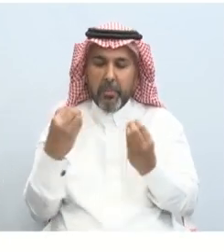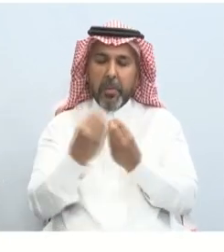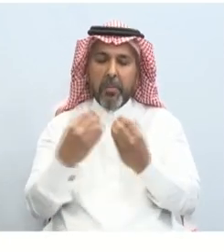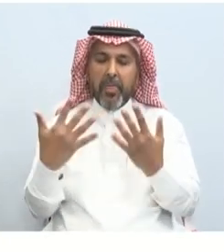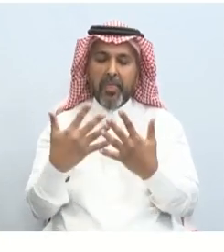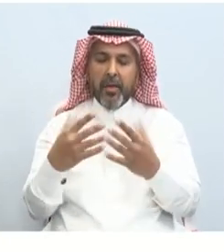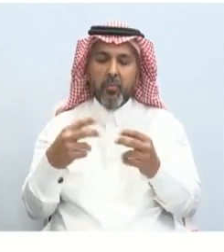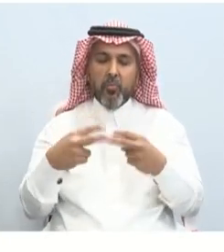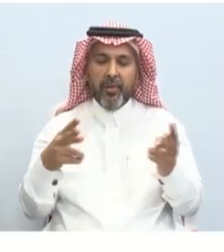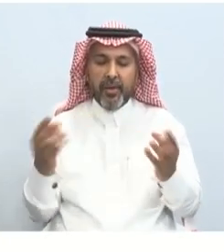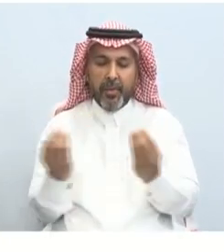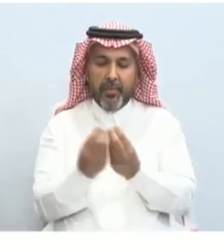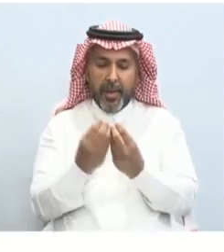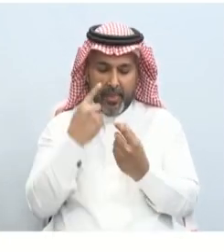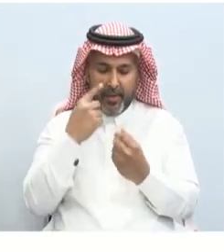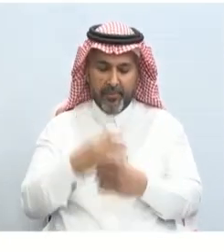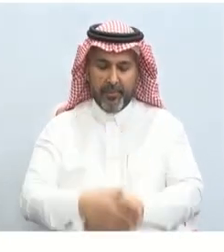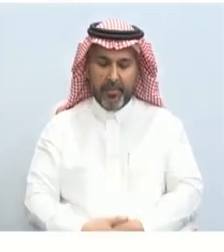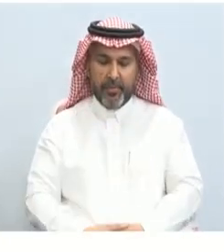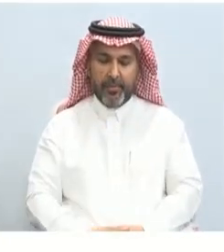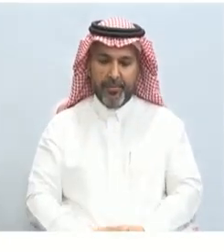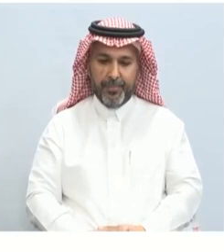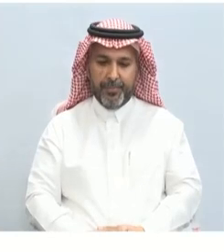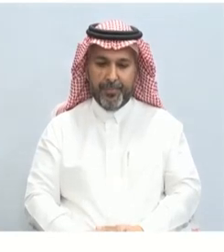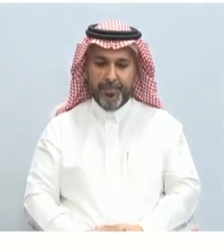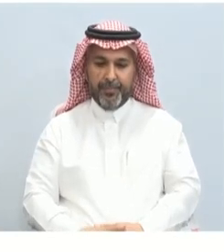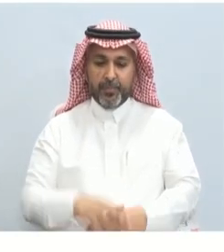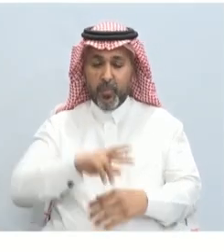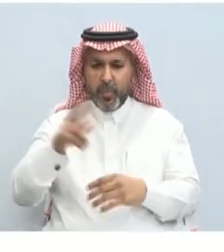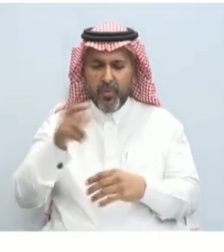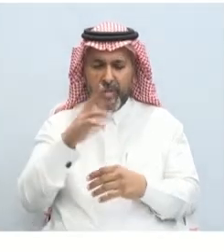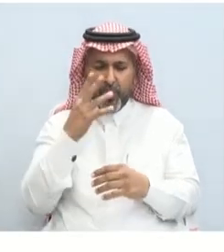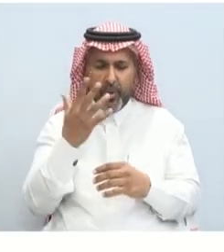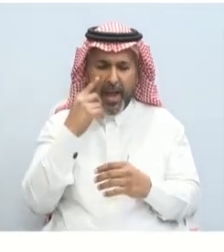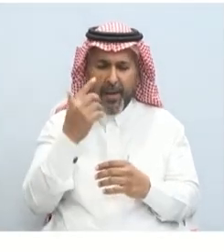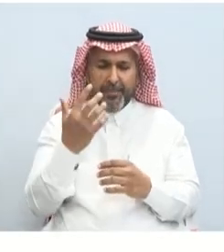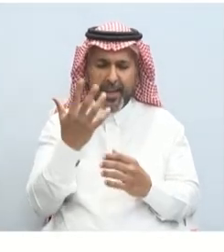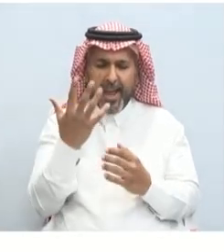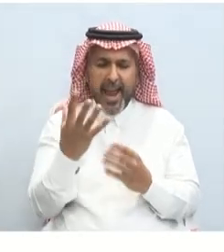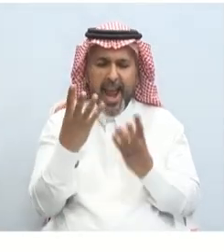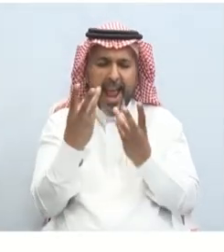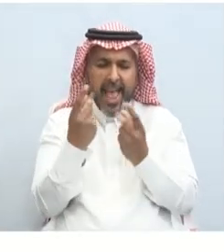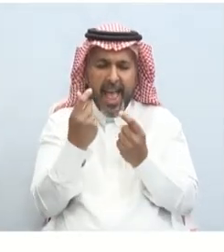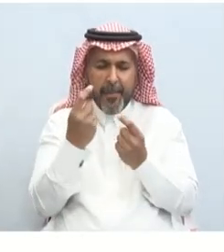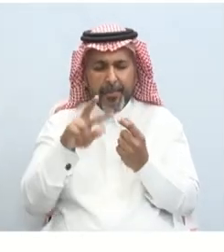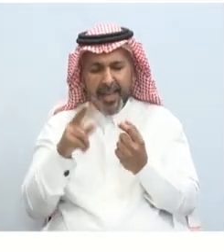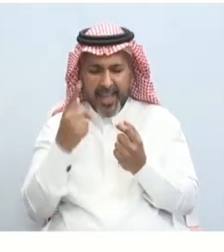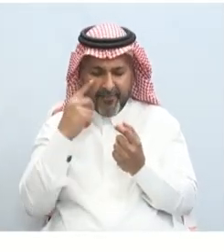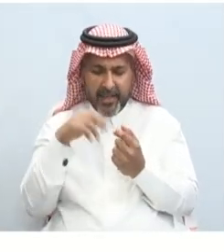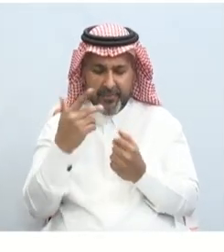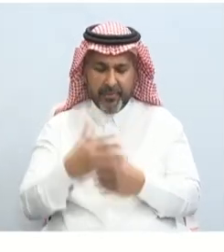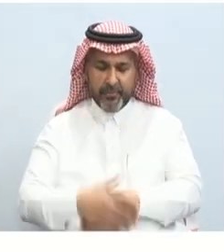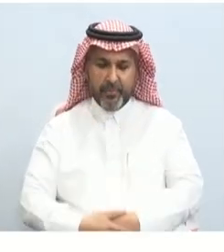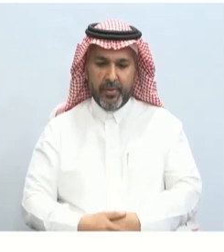والمحمول وتختلف معها في الكم او في الكيف او فيهما معا استبدال